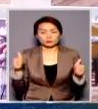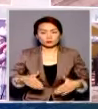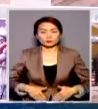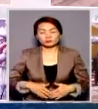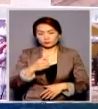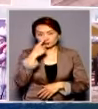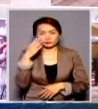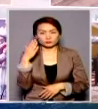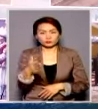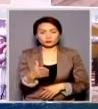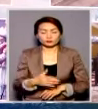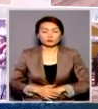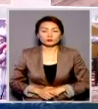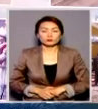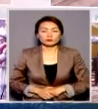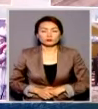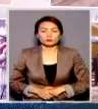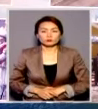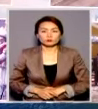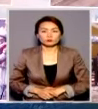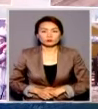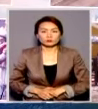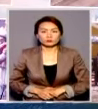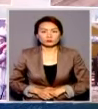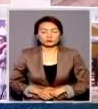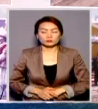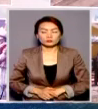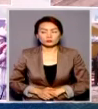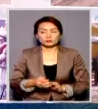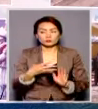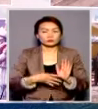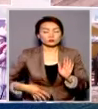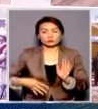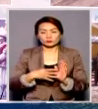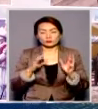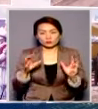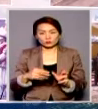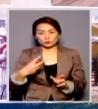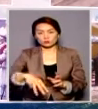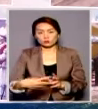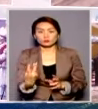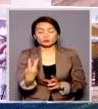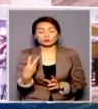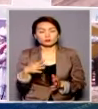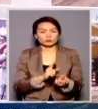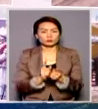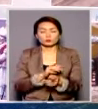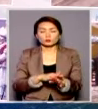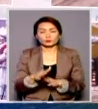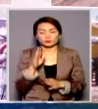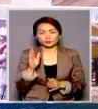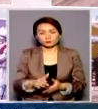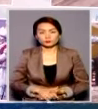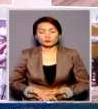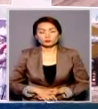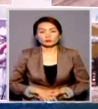сияқты жақында. Себебі мына айтып түсіндіріп жатыр ғой. 99 баптың 33 бабы өзгеріске ұшырайды. Яғни